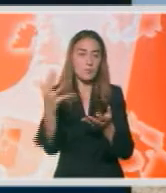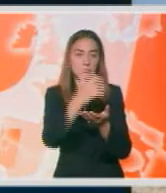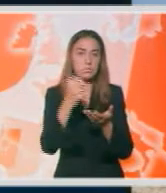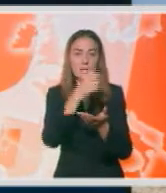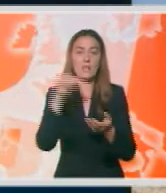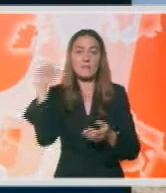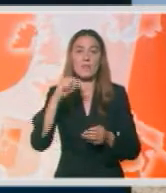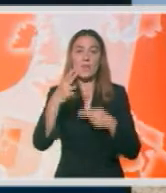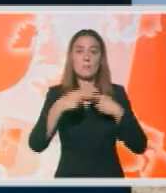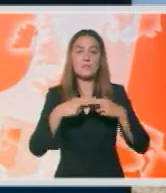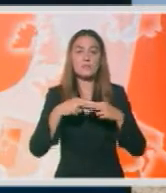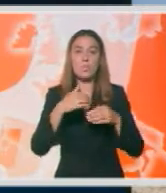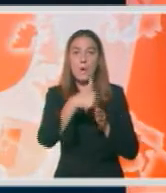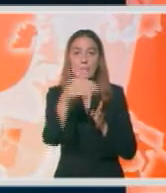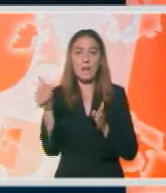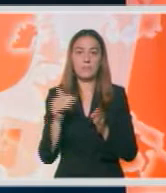u blizini obale.